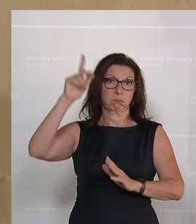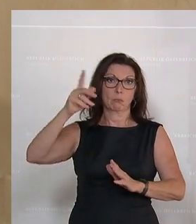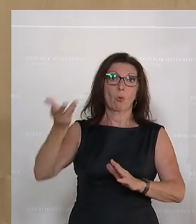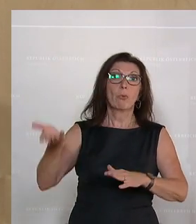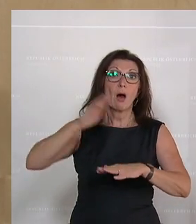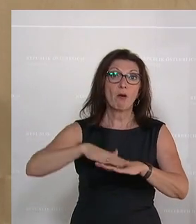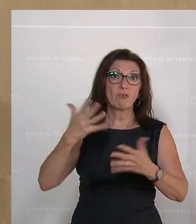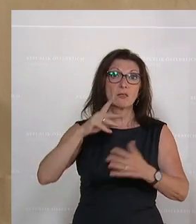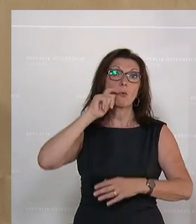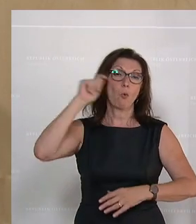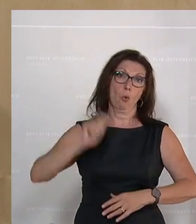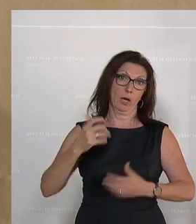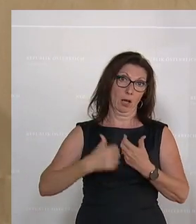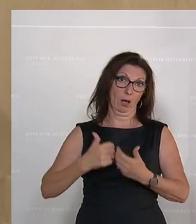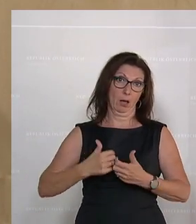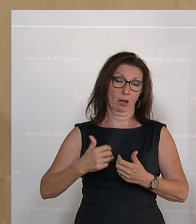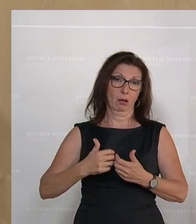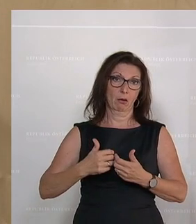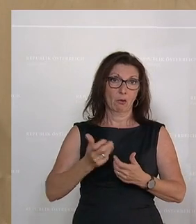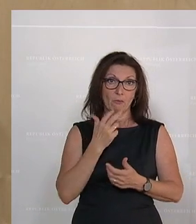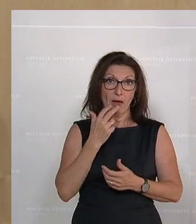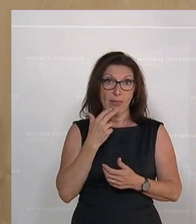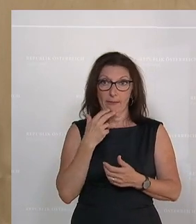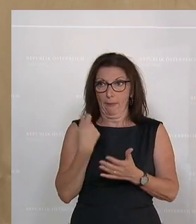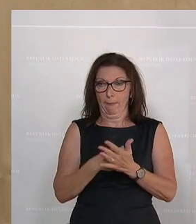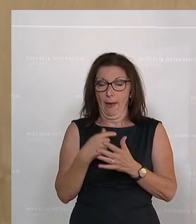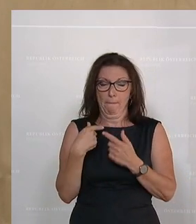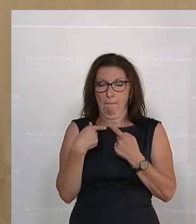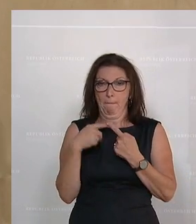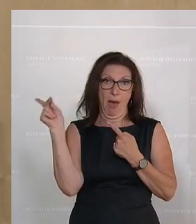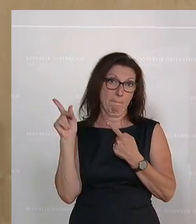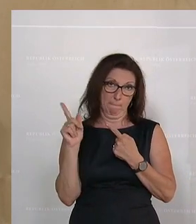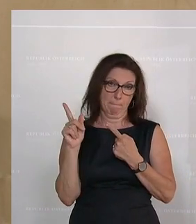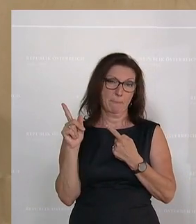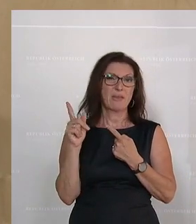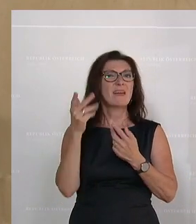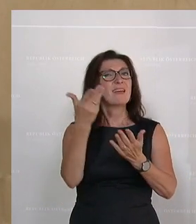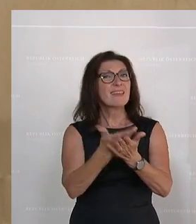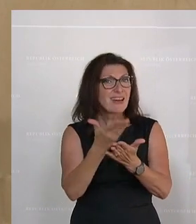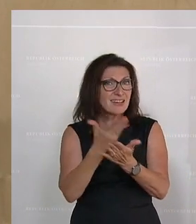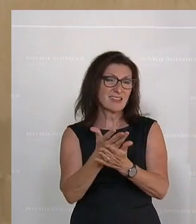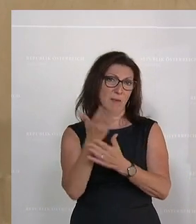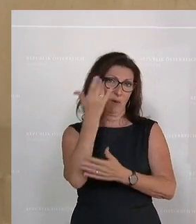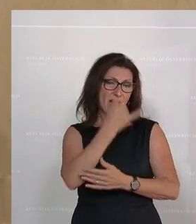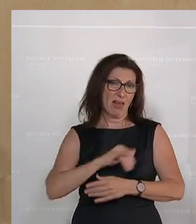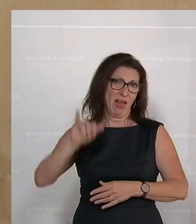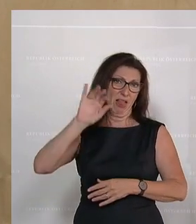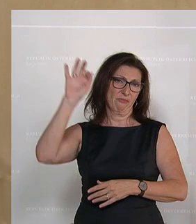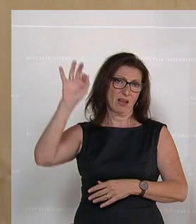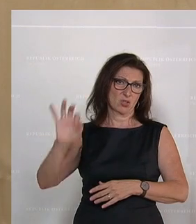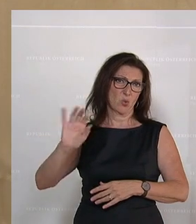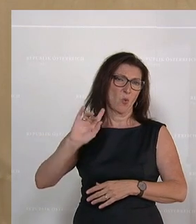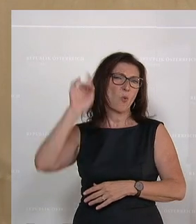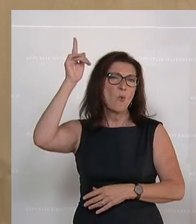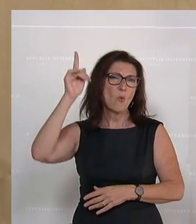krieg und die energiepreise sind geradezu explodiert das alles ist der grund warum die inflation so hoch ist und warum die energiepreise